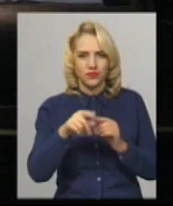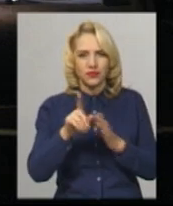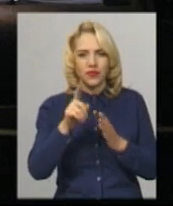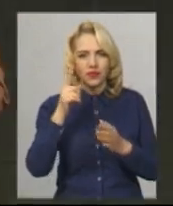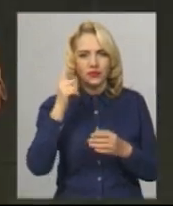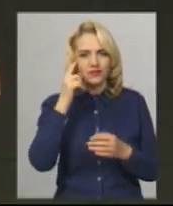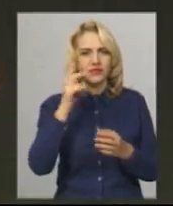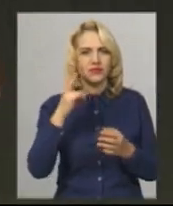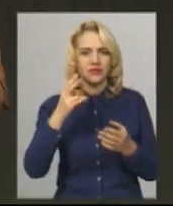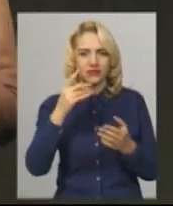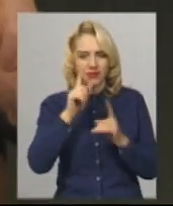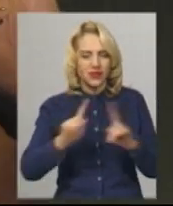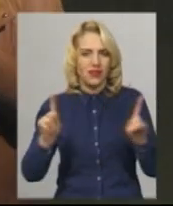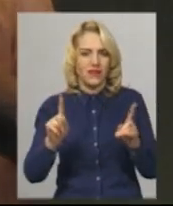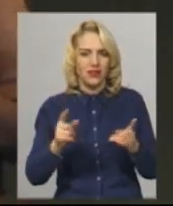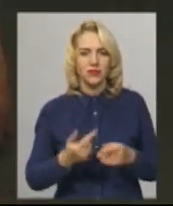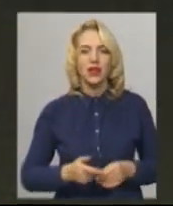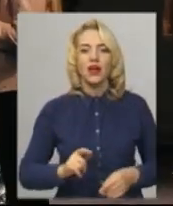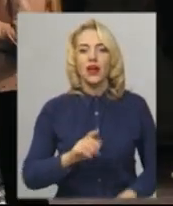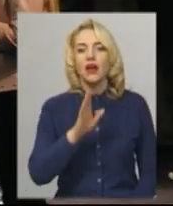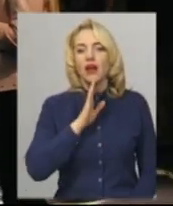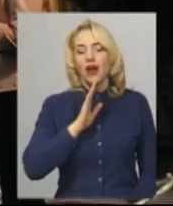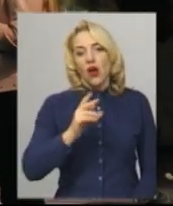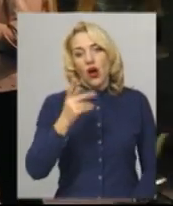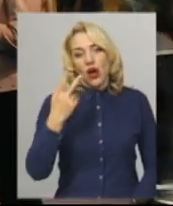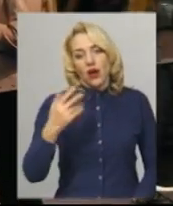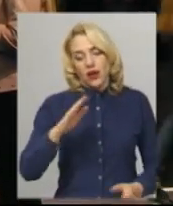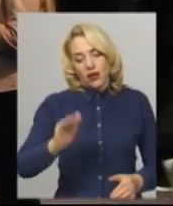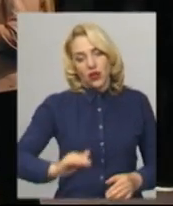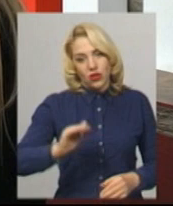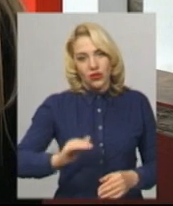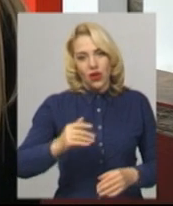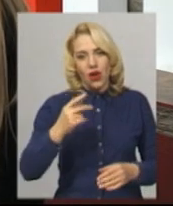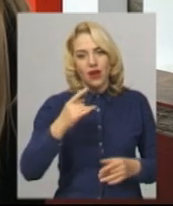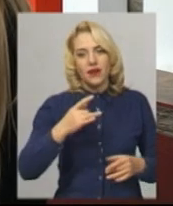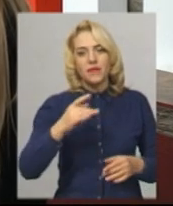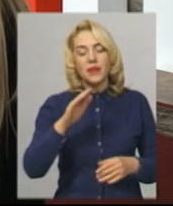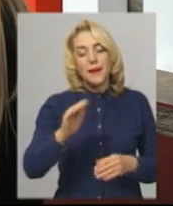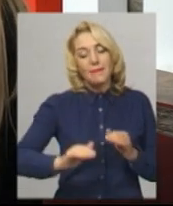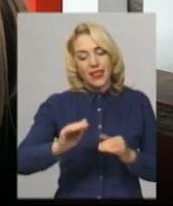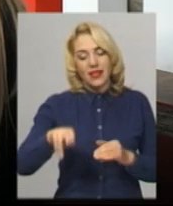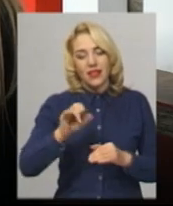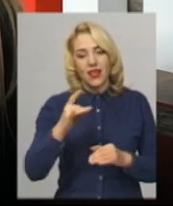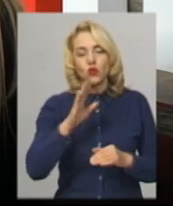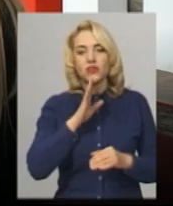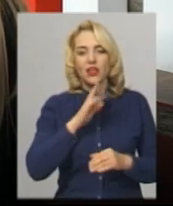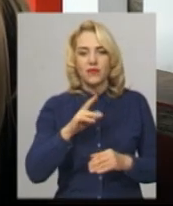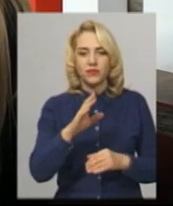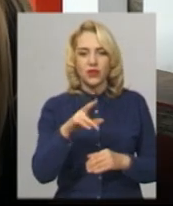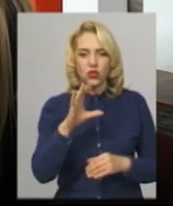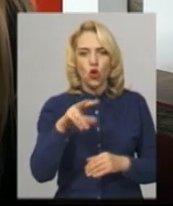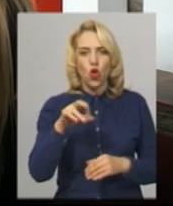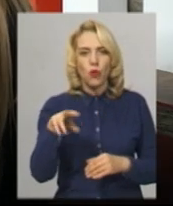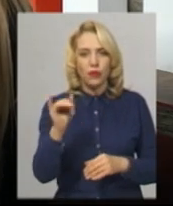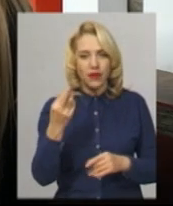голосом і спогадами у виставі є маленька Даруся, роль якої виконує Соломія Луцька. Велика Даруся, вона вже виросла,